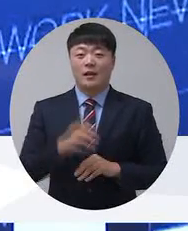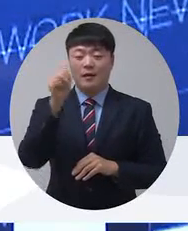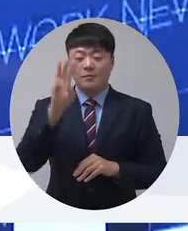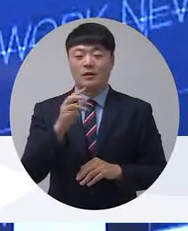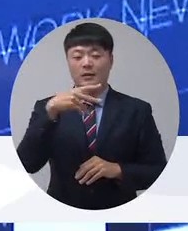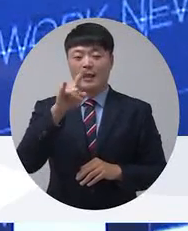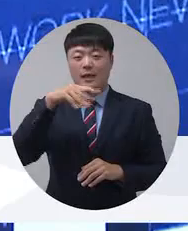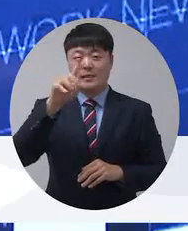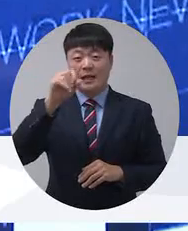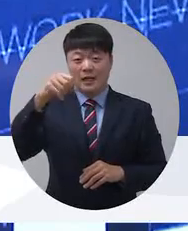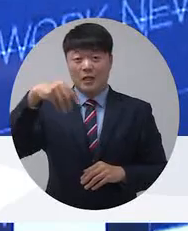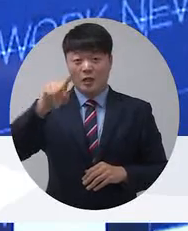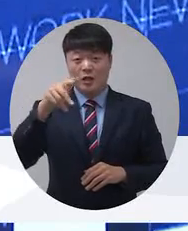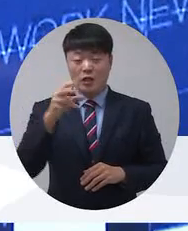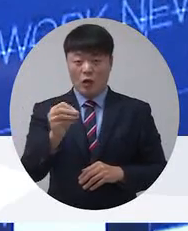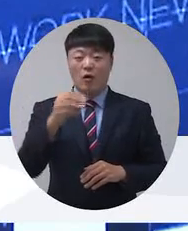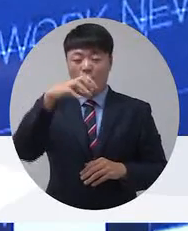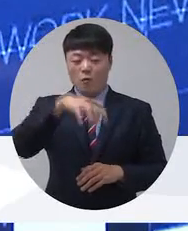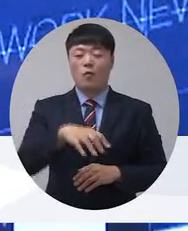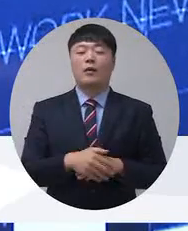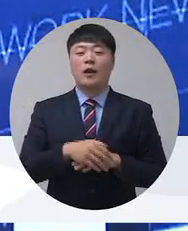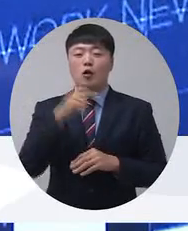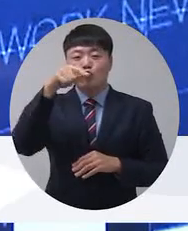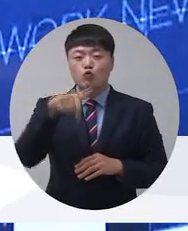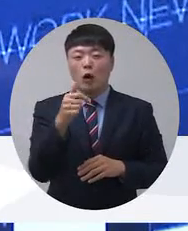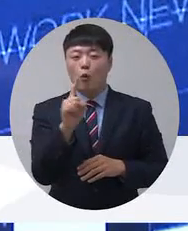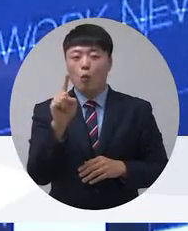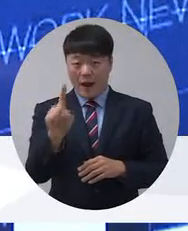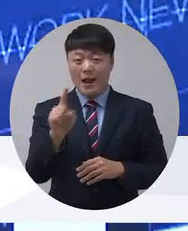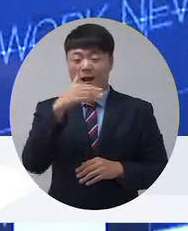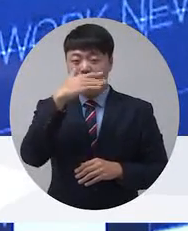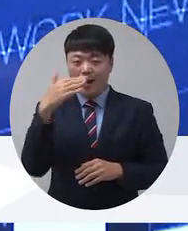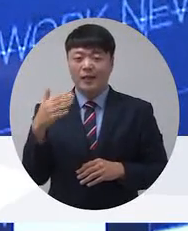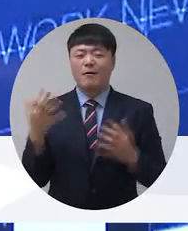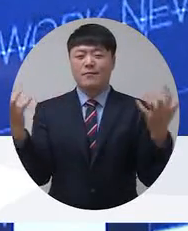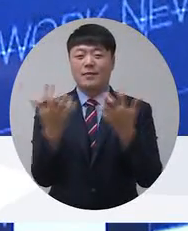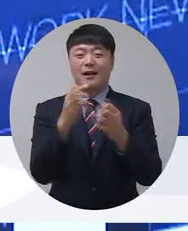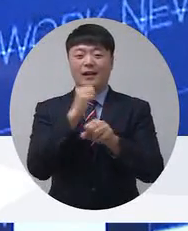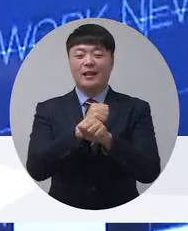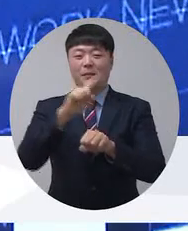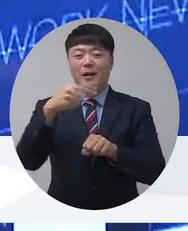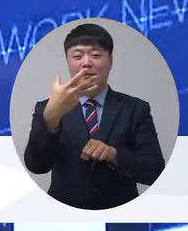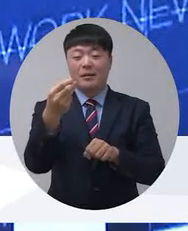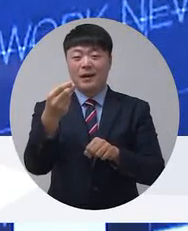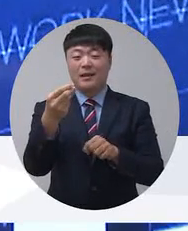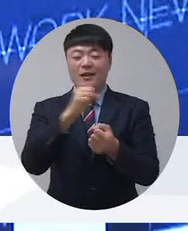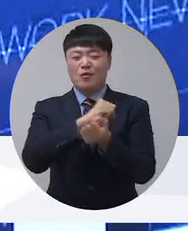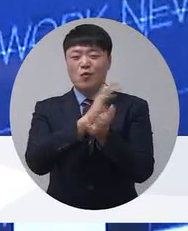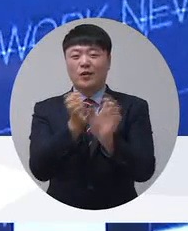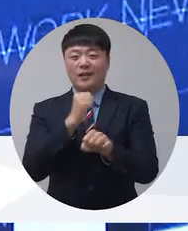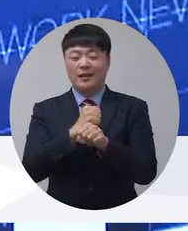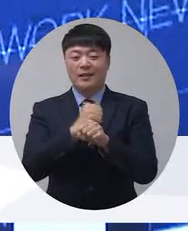합천 대장경 테마파크가 국화향기로 가득한데요. 11월 4일까지 108만 송이 국화 전시회가 열려